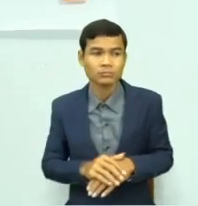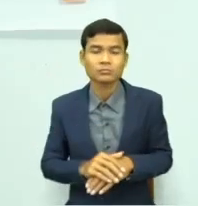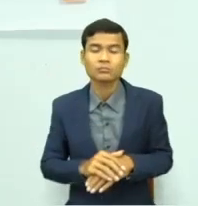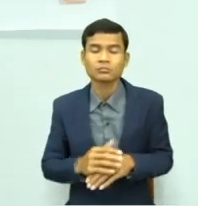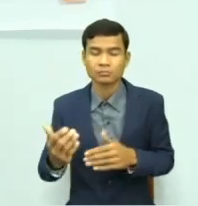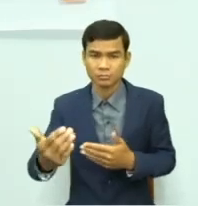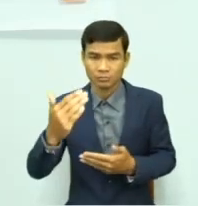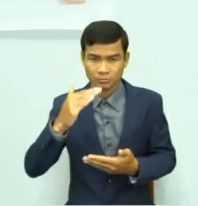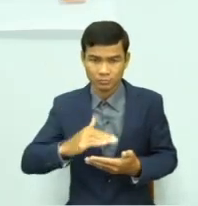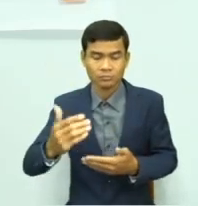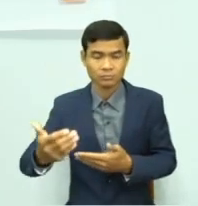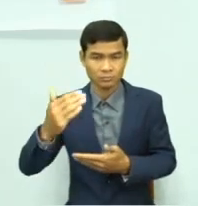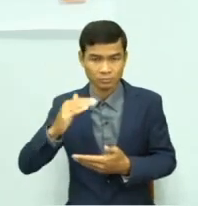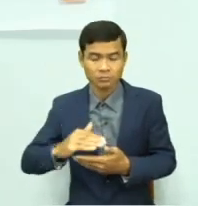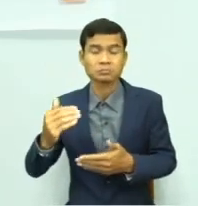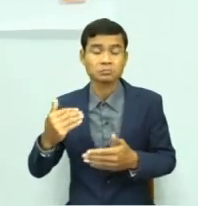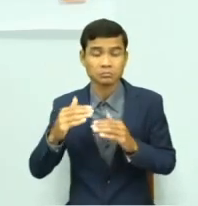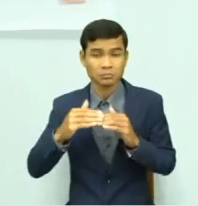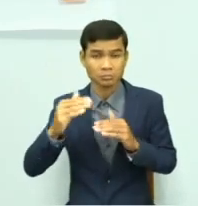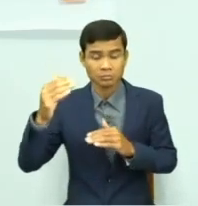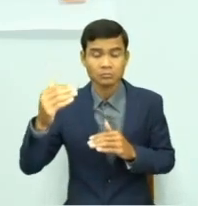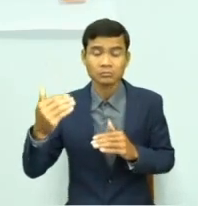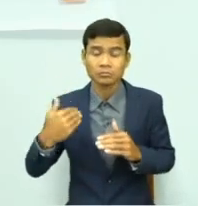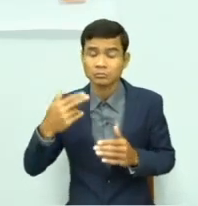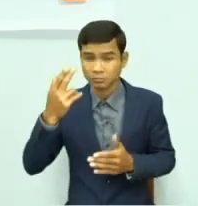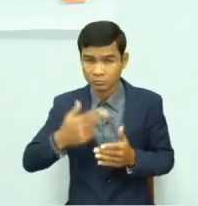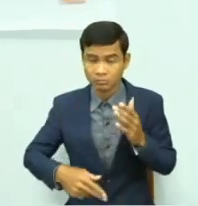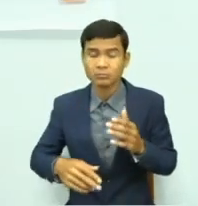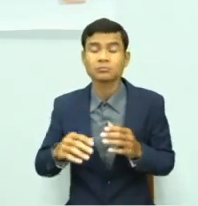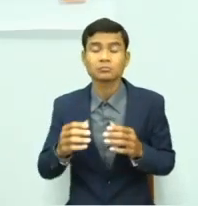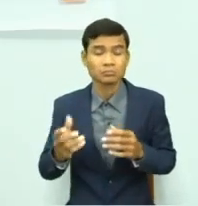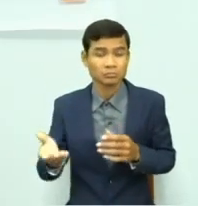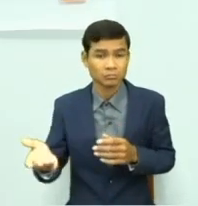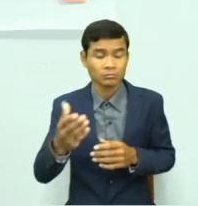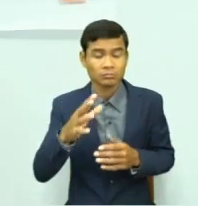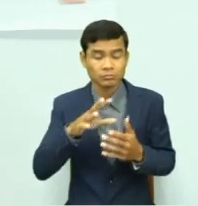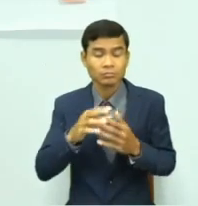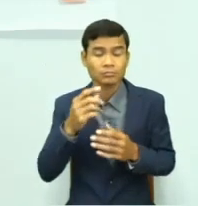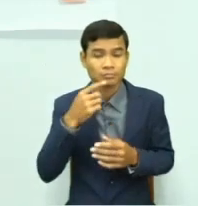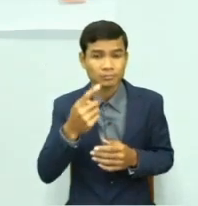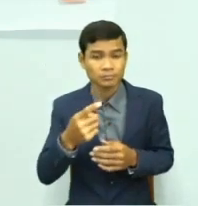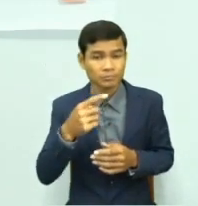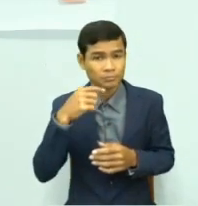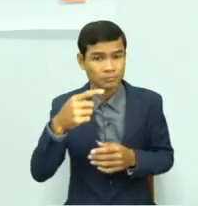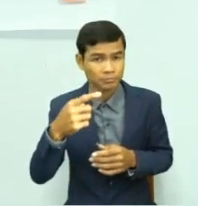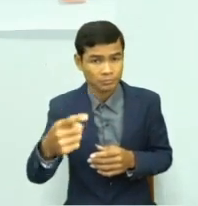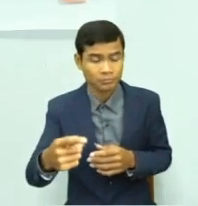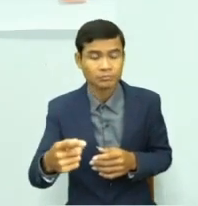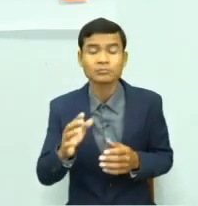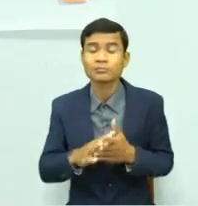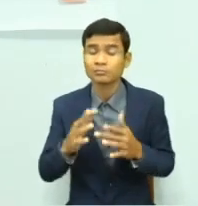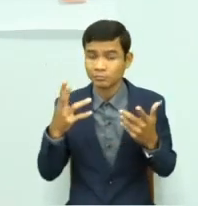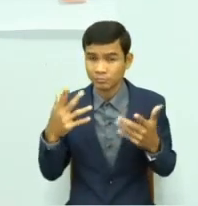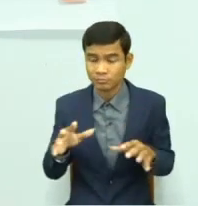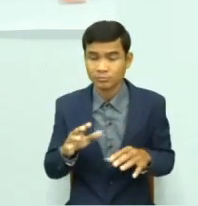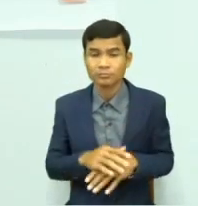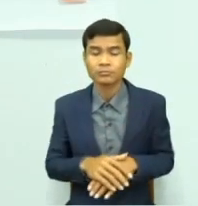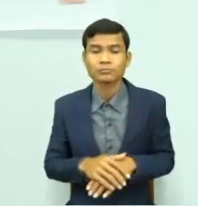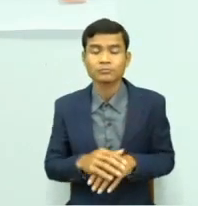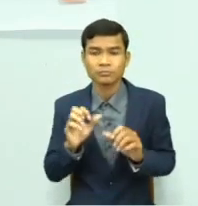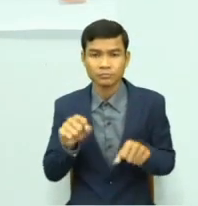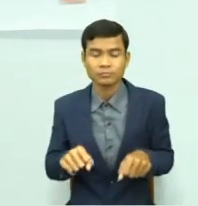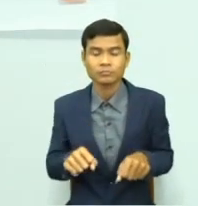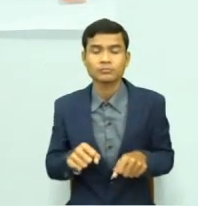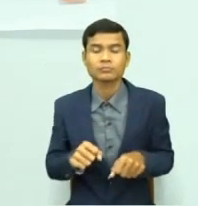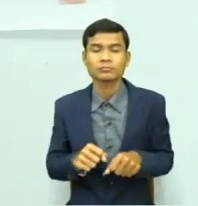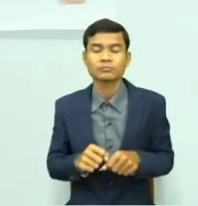mật tập hợp kháng lứa nó miên ở vầy khá tất con chá cứ miết đôi đặc con bàn riêng rồi bắt đặt nè kêu ông bàn mình anh chăng nè con chàng